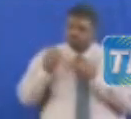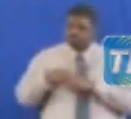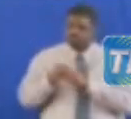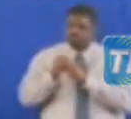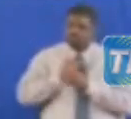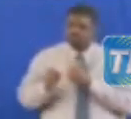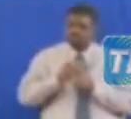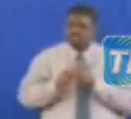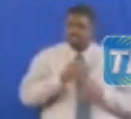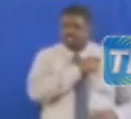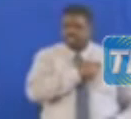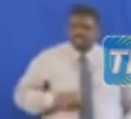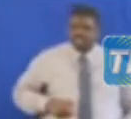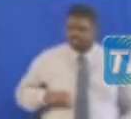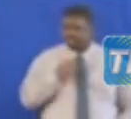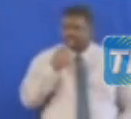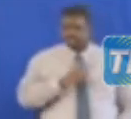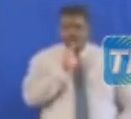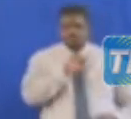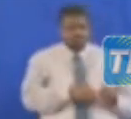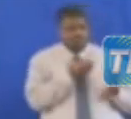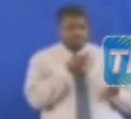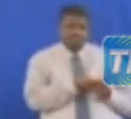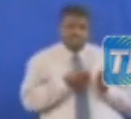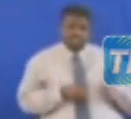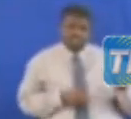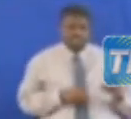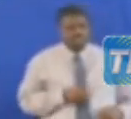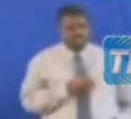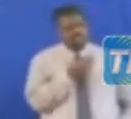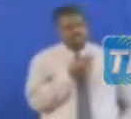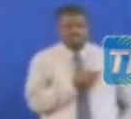zitakazotekelezwa na ofisi ya Rais Temisemi katika mwaka wa fedha wa